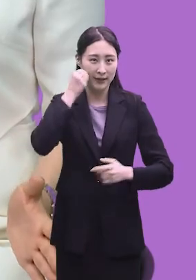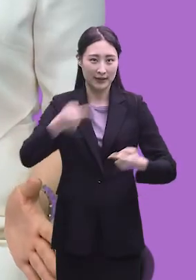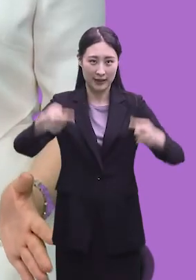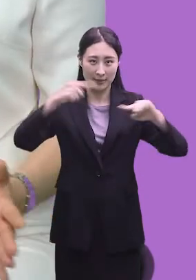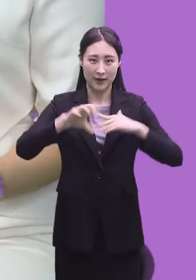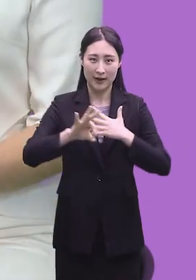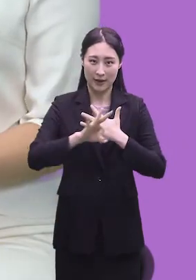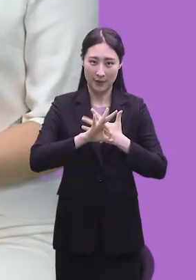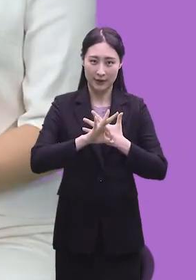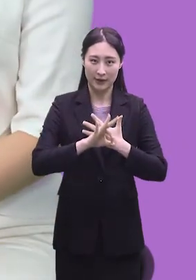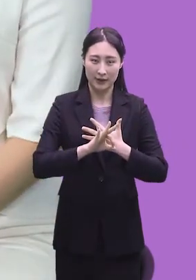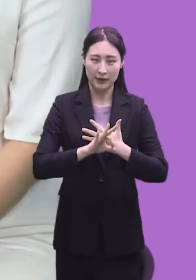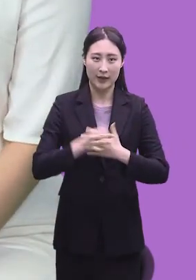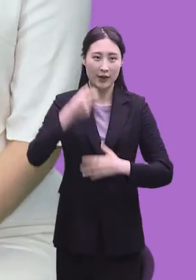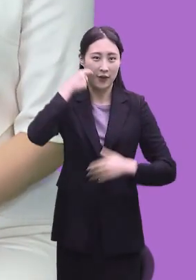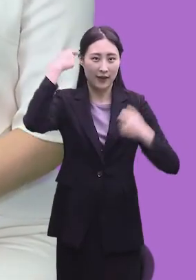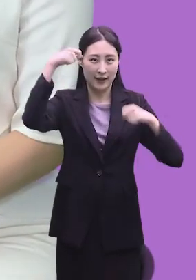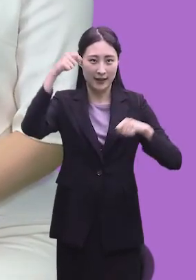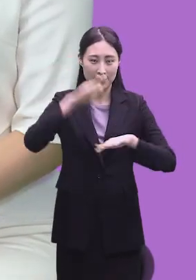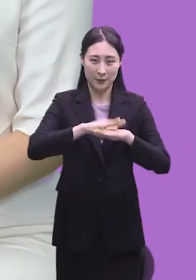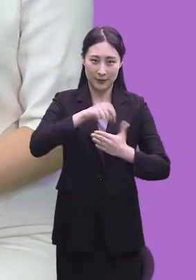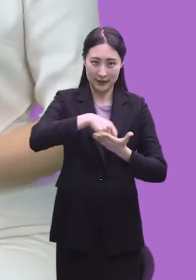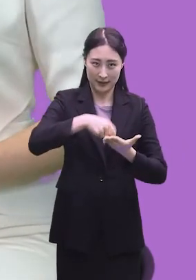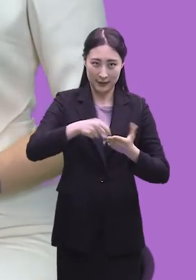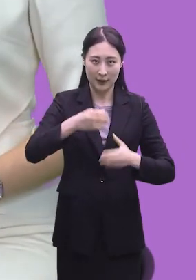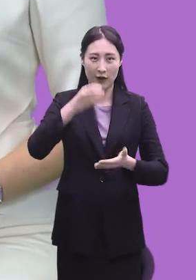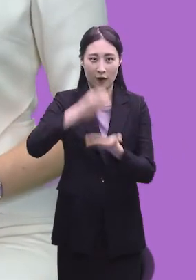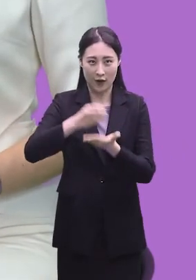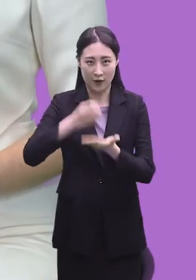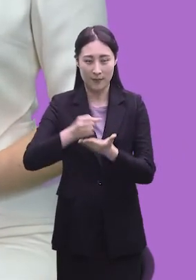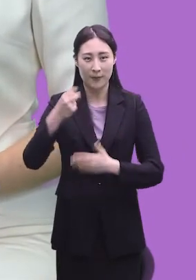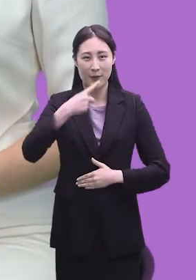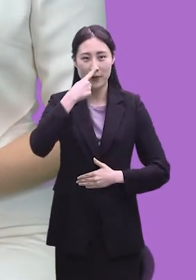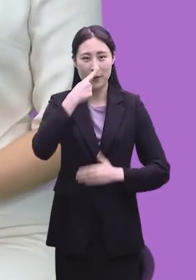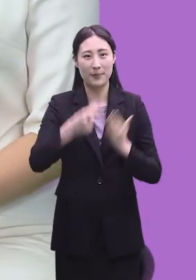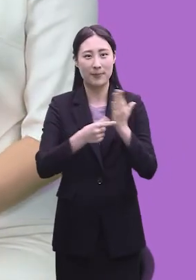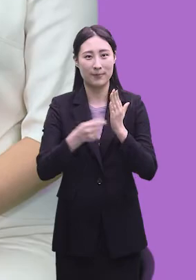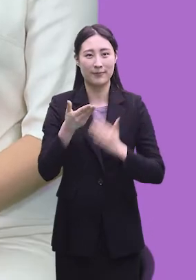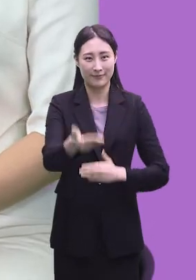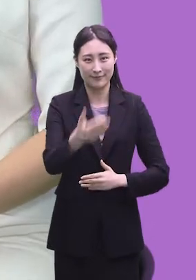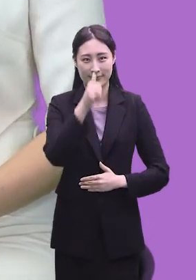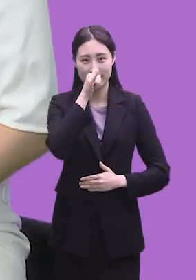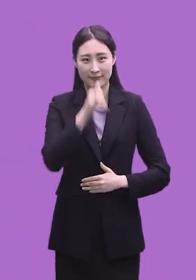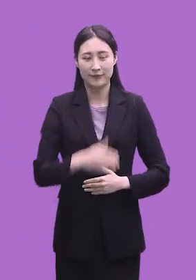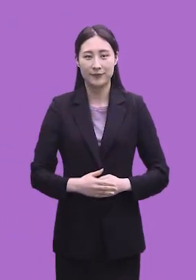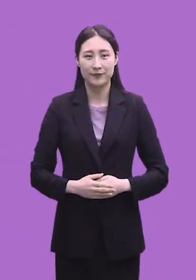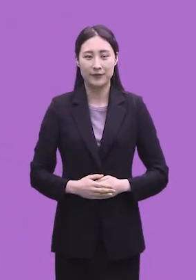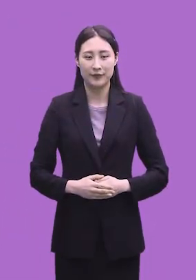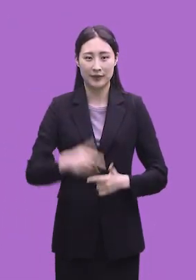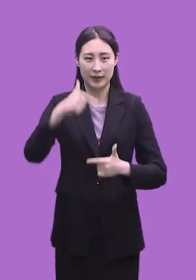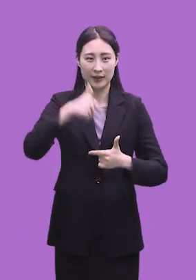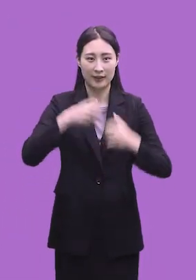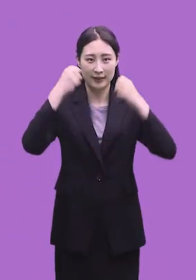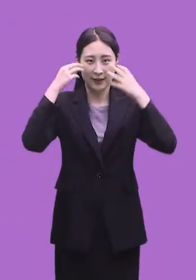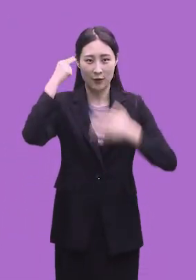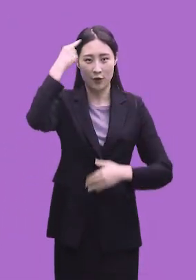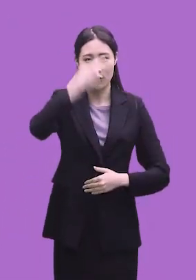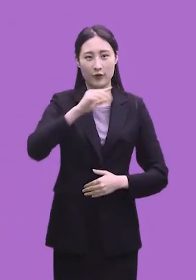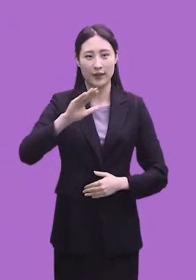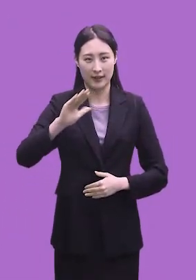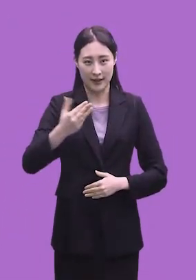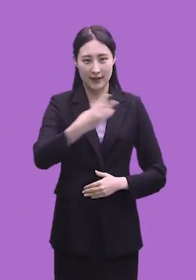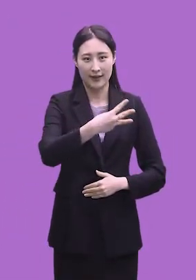라붐 멤버들의 친필 사인이 담긴 머그컵과 커피 기프티콘도 받을 수 있답니다. 강남구의 새로운 얼굴이